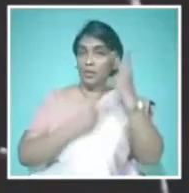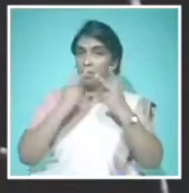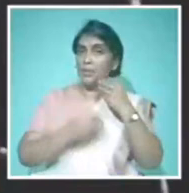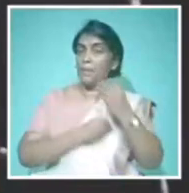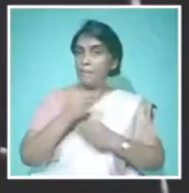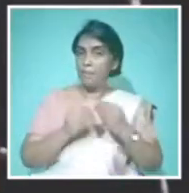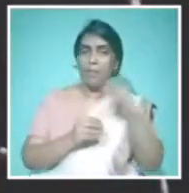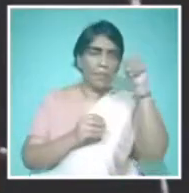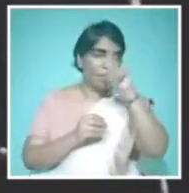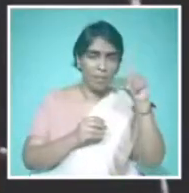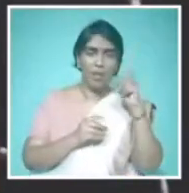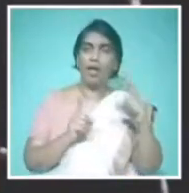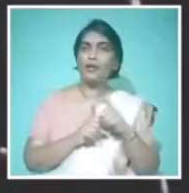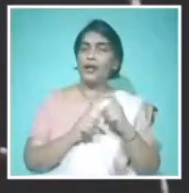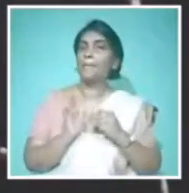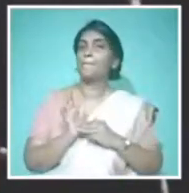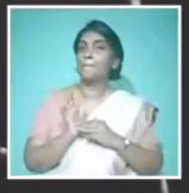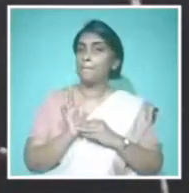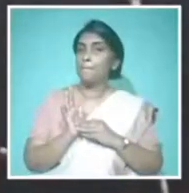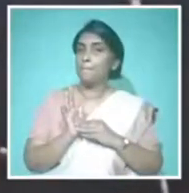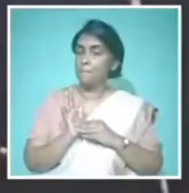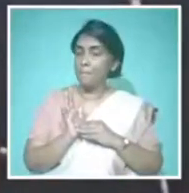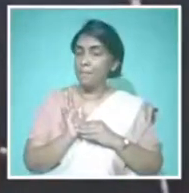කර්මාන්තයෙන් මාසිකට ඩොලර් මිලියන මේ